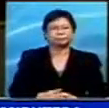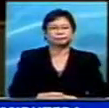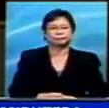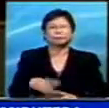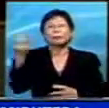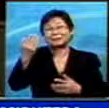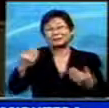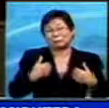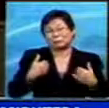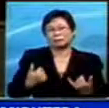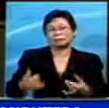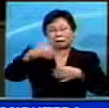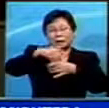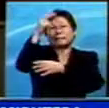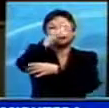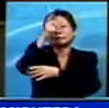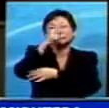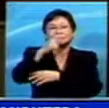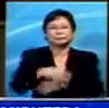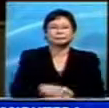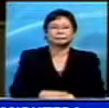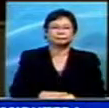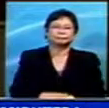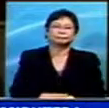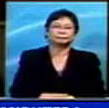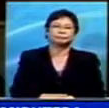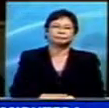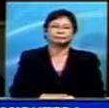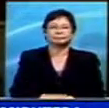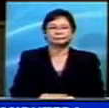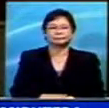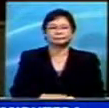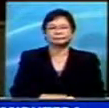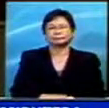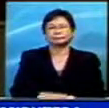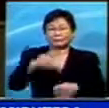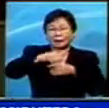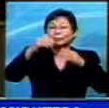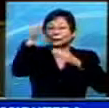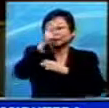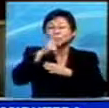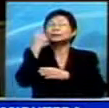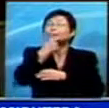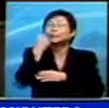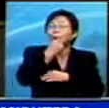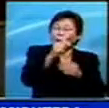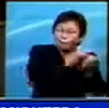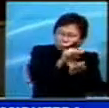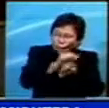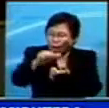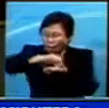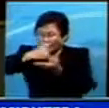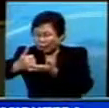mana dalam kerajaan mereka yang dapat kelulusan akauntancy